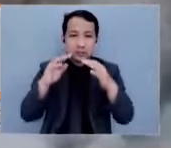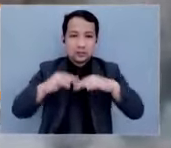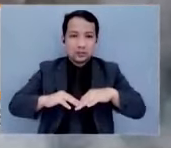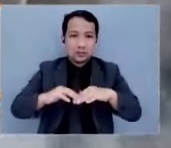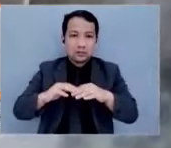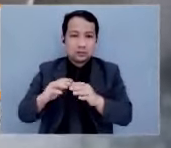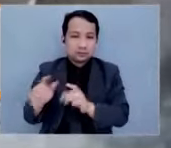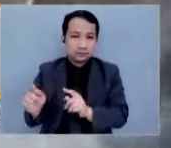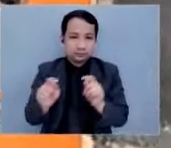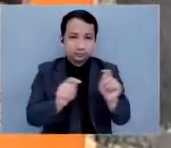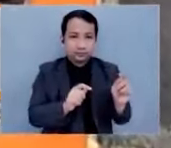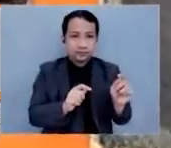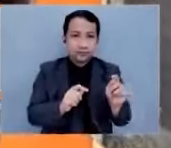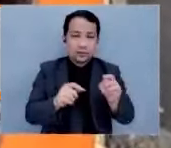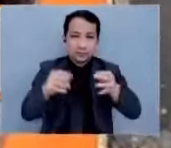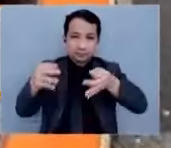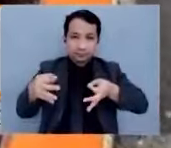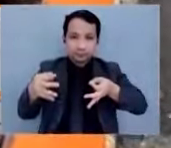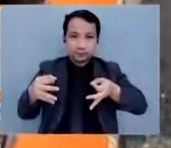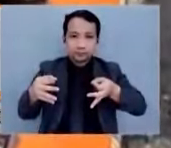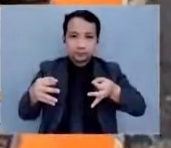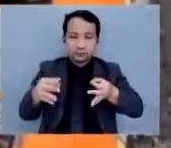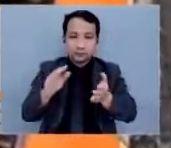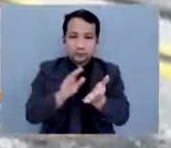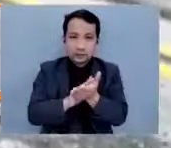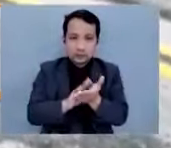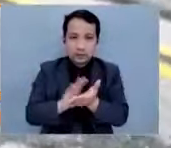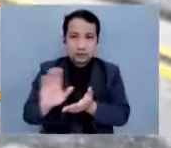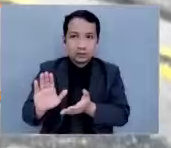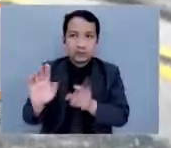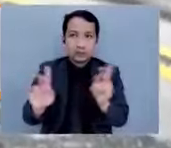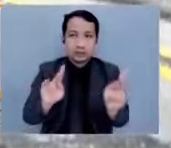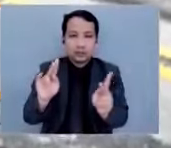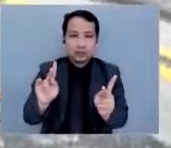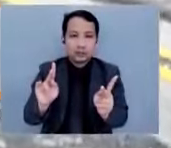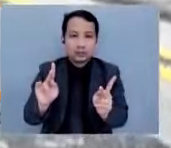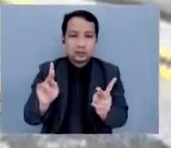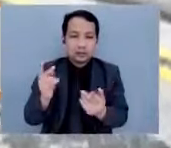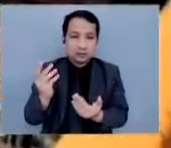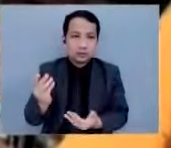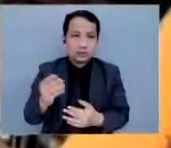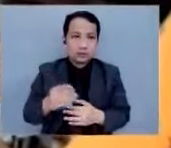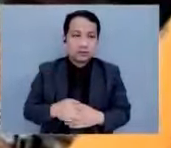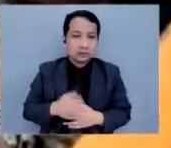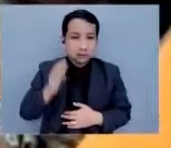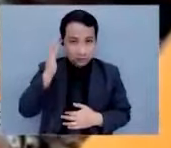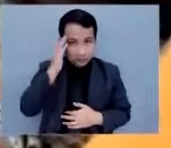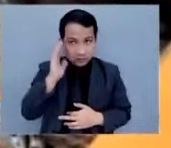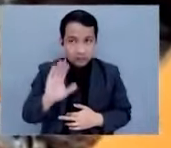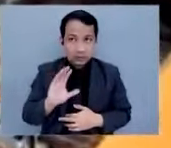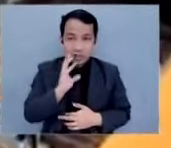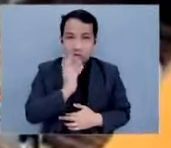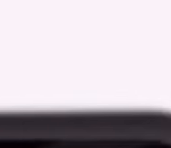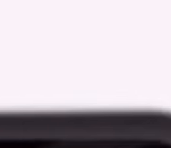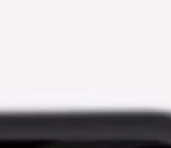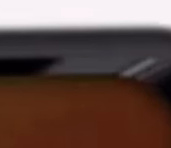nananatili sa covered court ng isang paaralan ang mga nasunugang residente. Inaalam pa ang sani ng sunog.